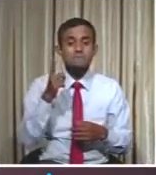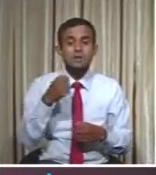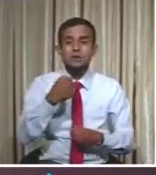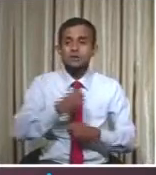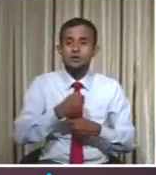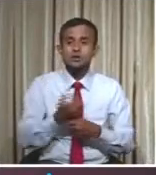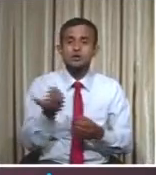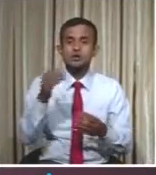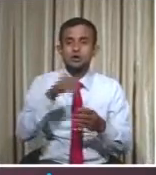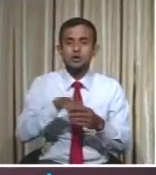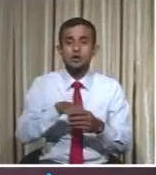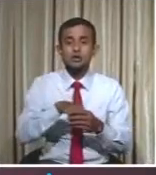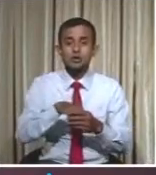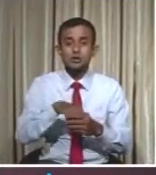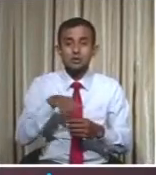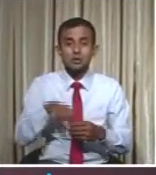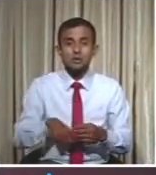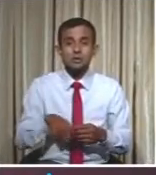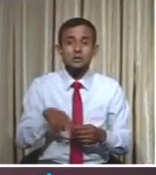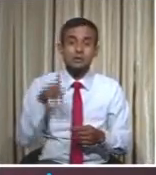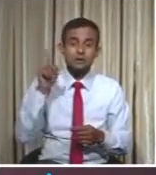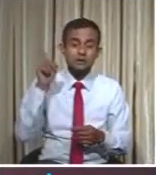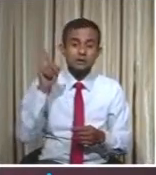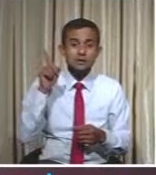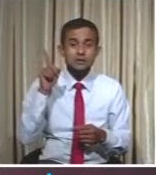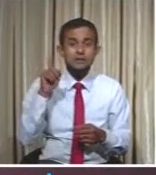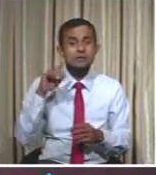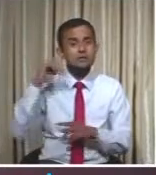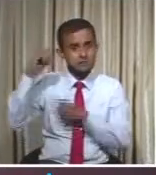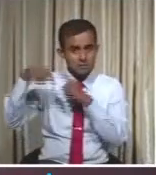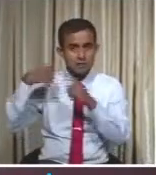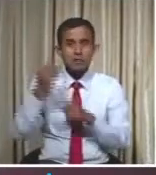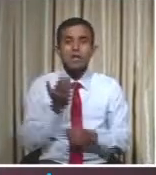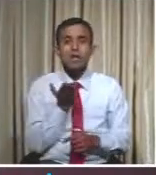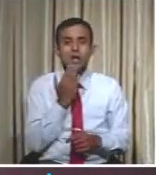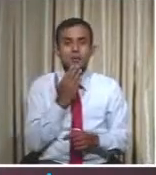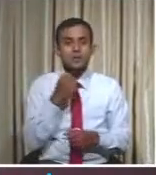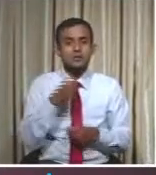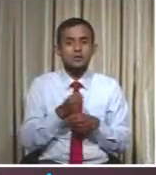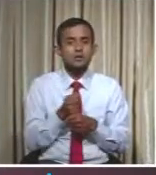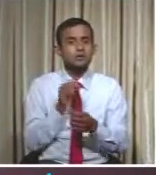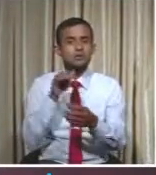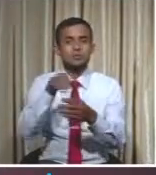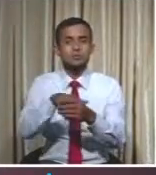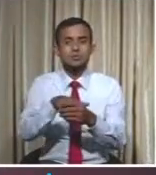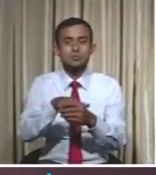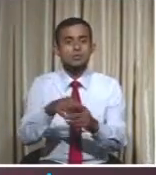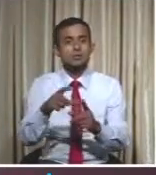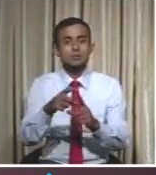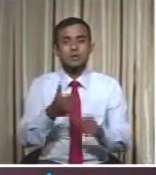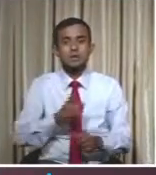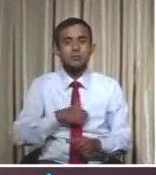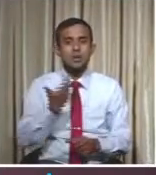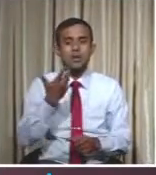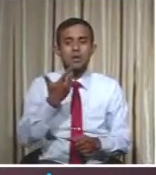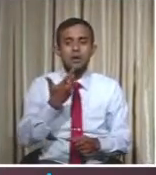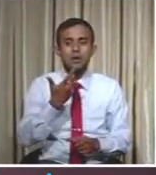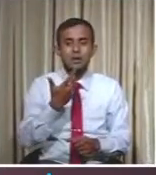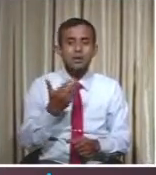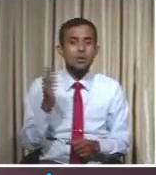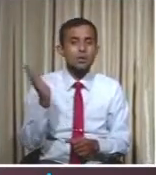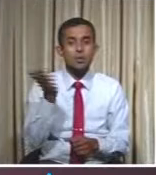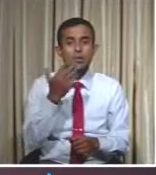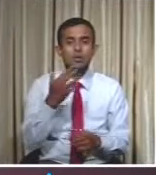රජය මැදිහත් වෙලා දැන් ඒ සම්ප්‍රදායිකව ඇමරිකාවේ එහෙම රාජ්‍ය මැදිහත් වීමට තදින්ම විරුද්ධයි. ඒක